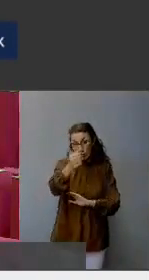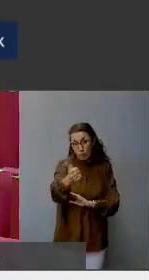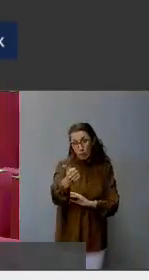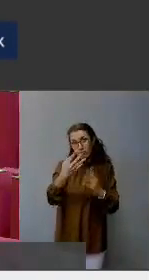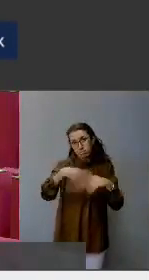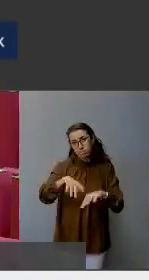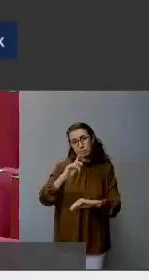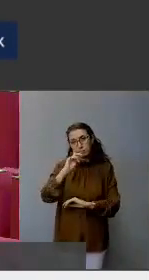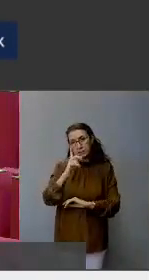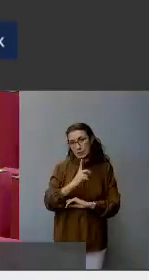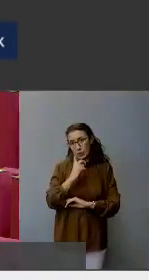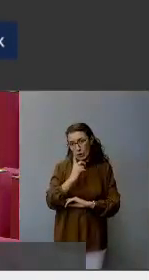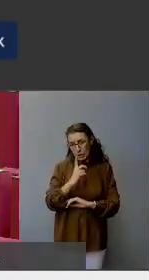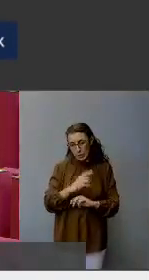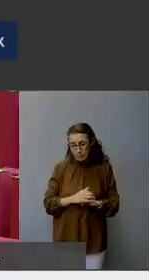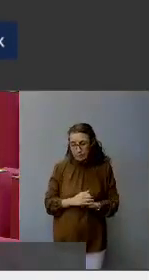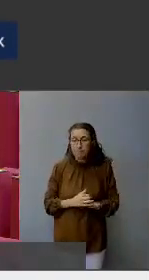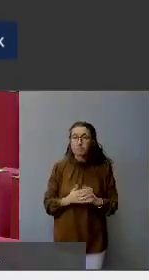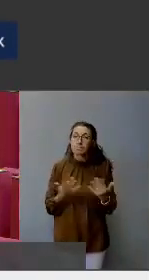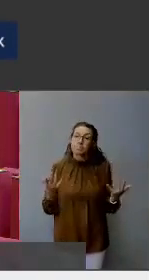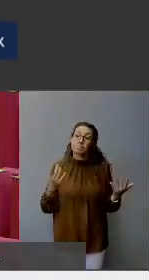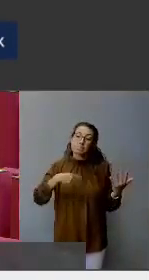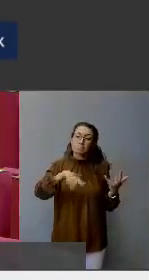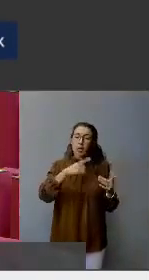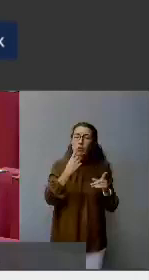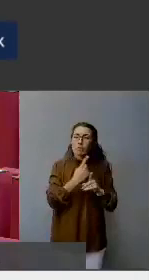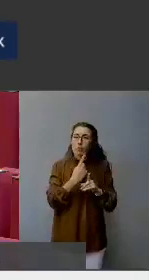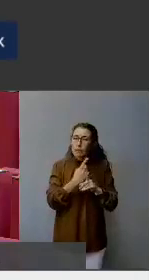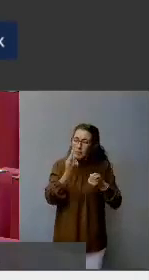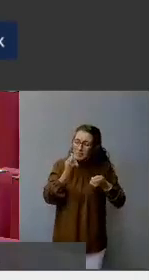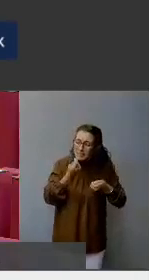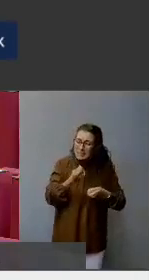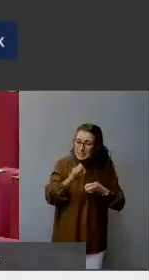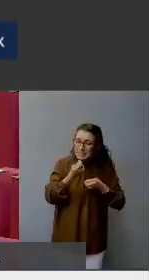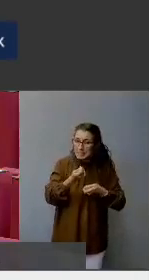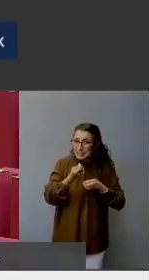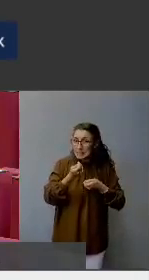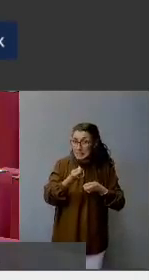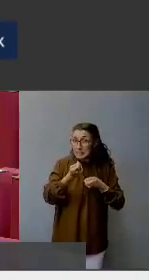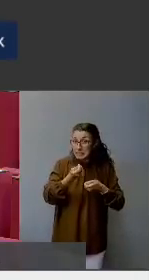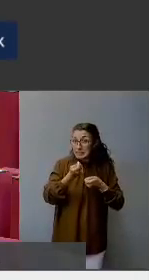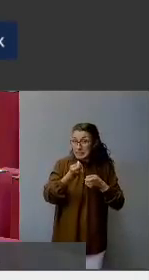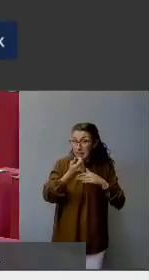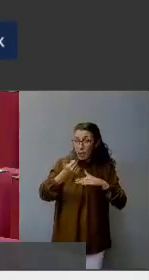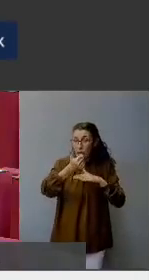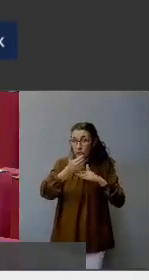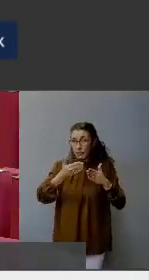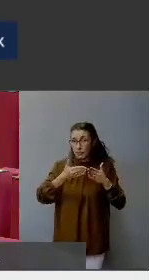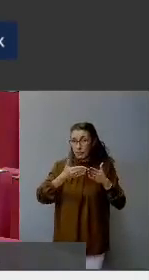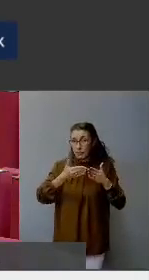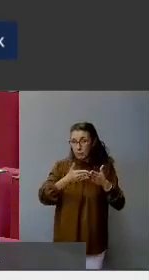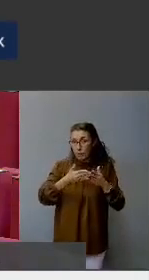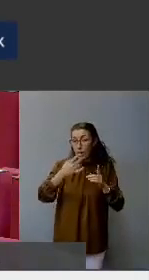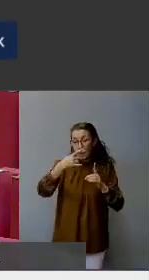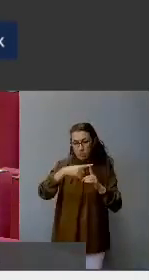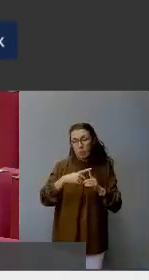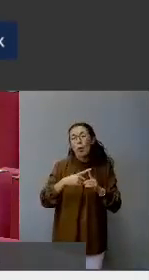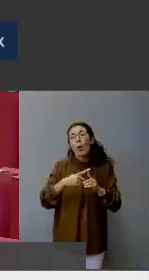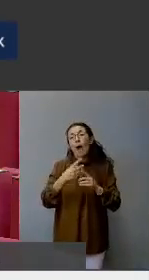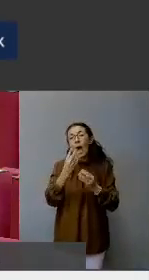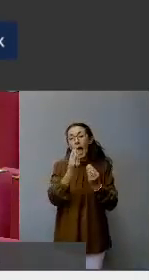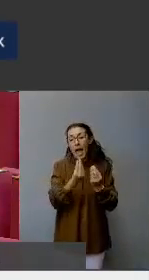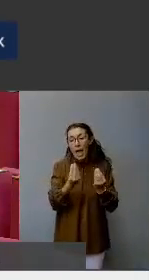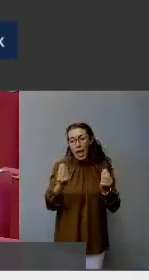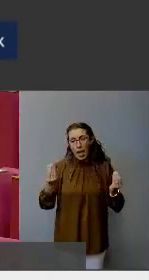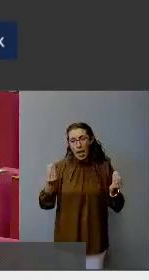e quindi bisognerebbe sollecitare ulteriormente autorità portuale o comunque gli enti preposti per far